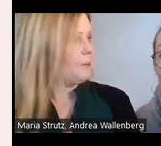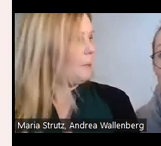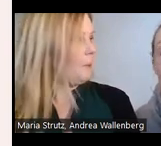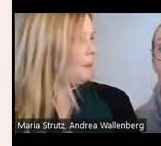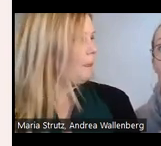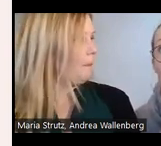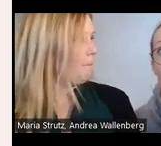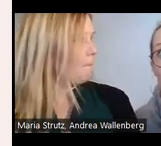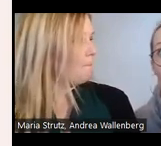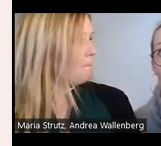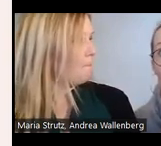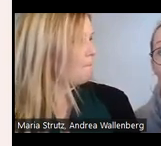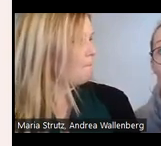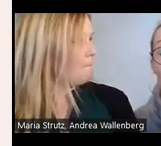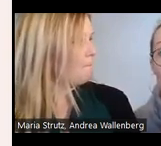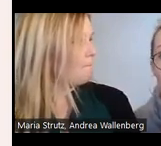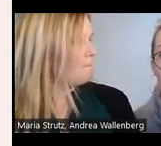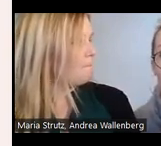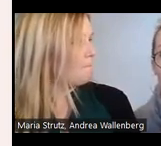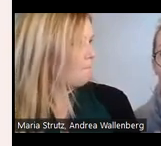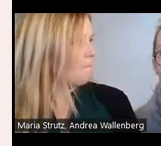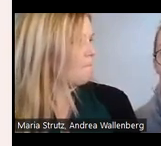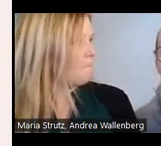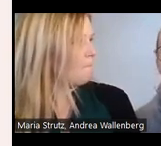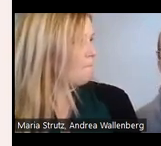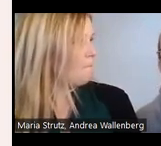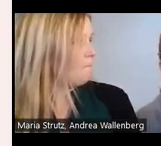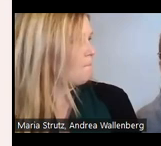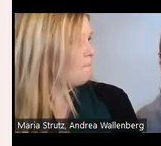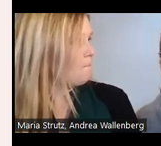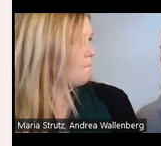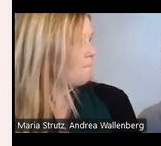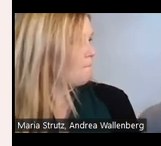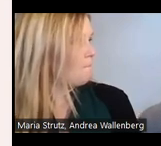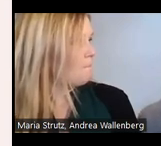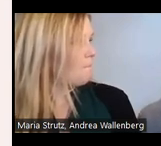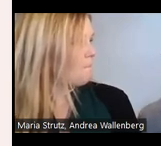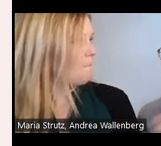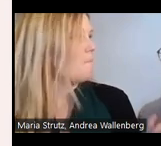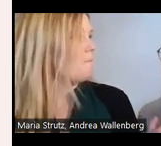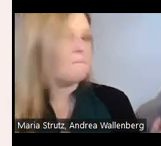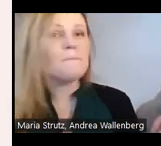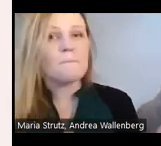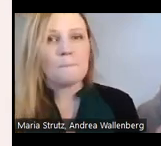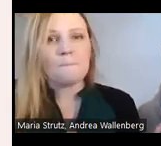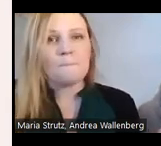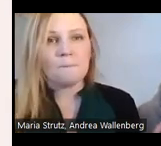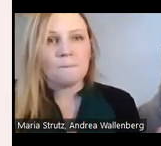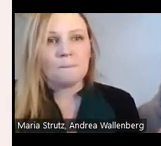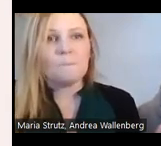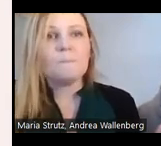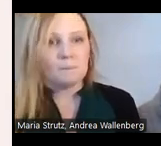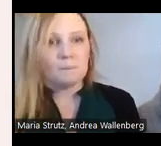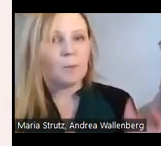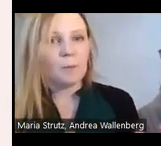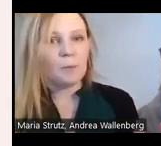om kycklingen och sen om krokodilen och sen ska vi sjunga om vintern. Snart är det vintersången och då får jag gå iväg och leka. Det kan liksom hjälpa barnet bara